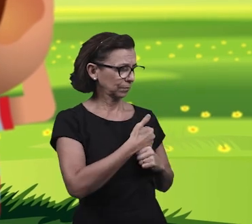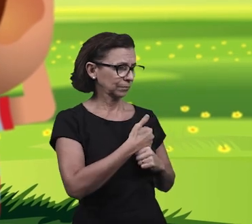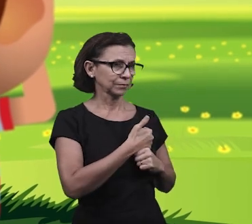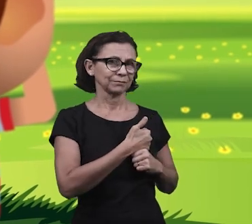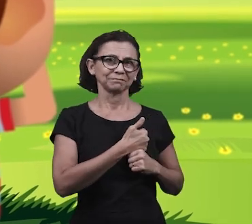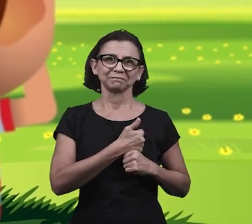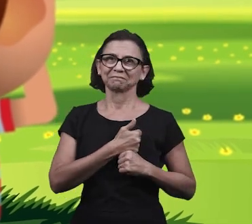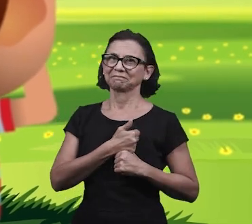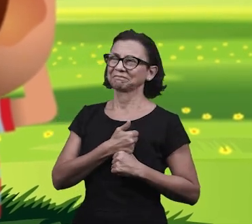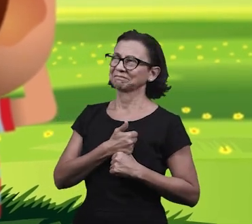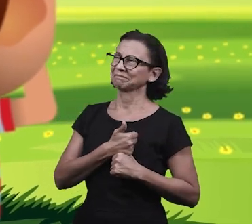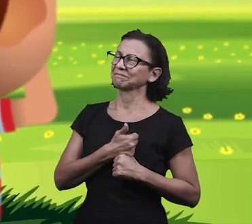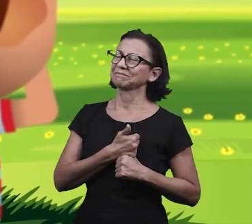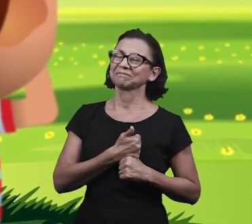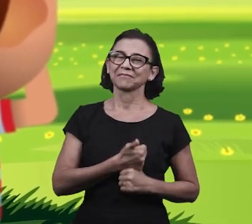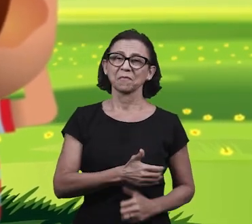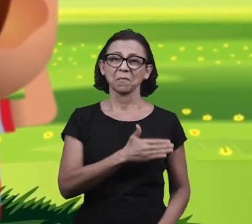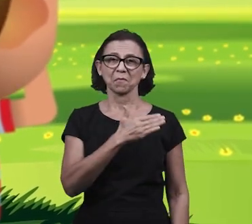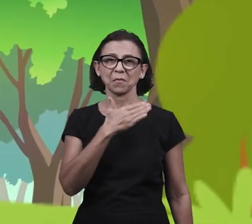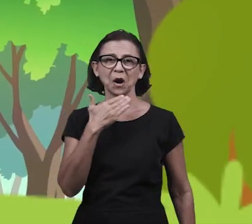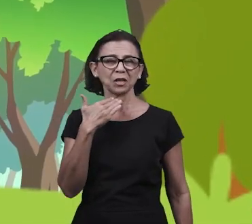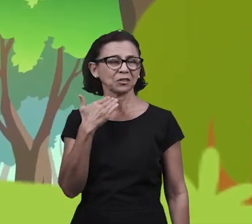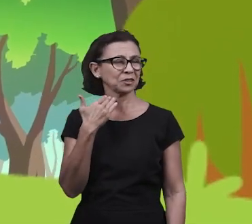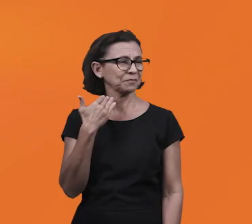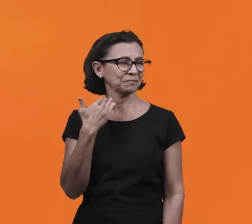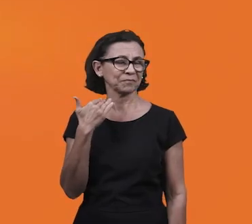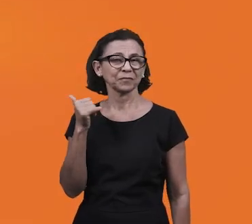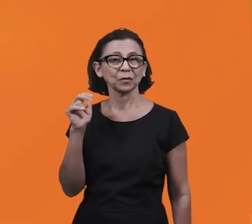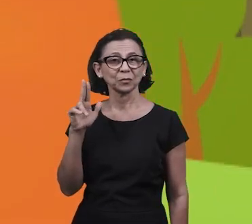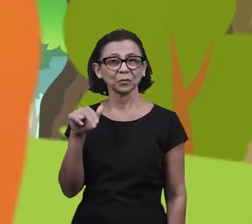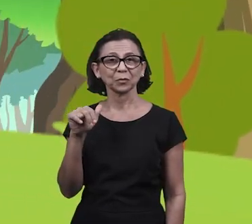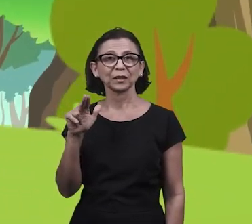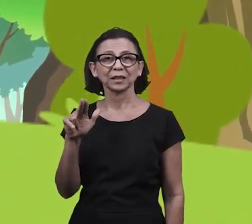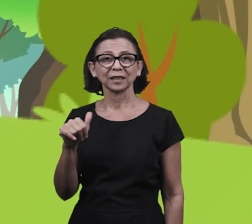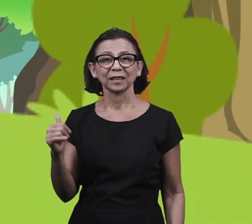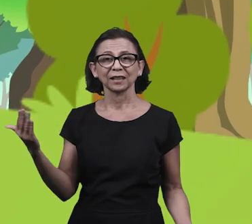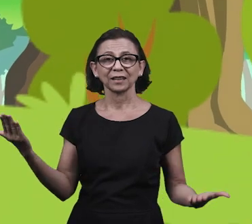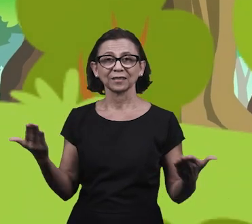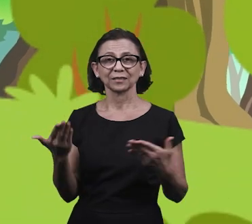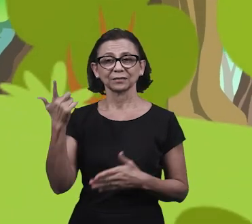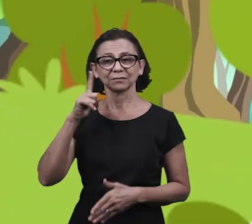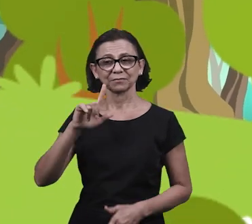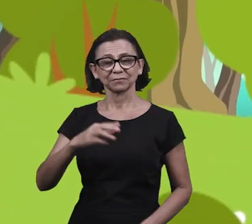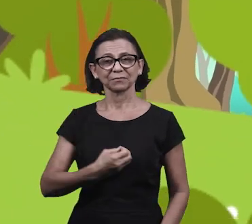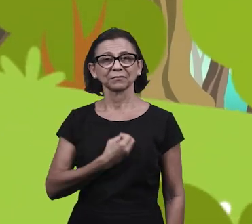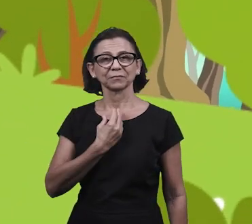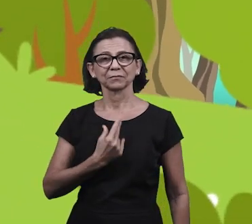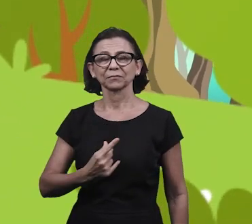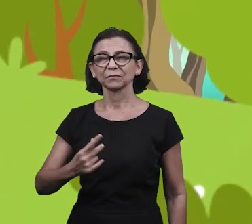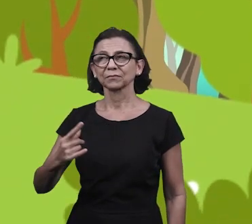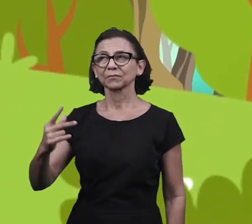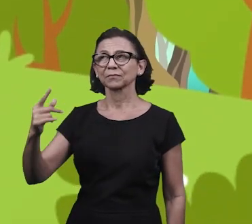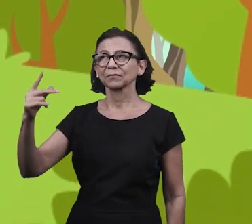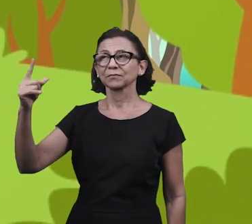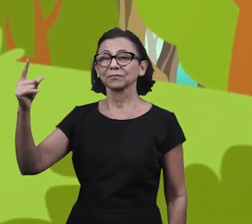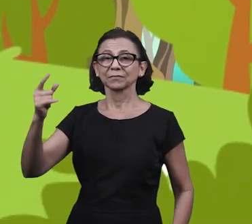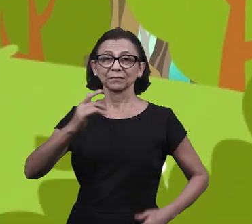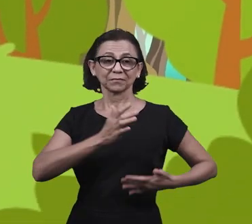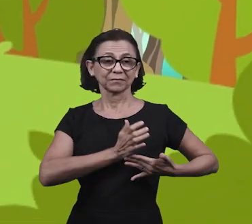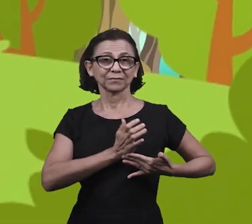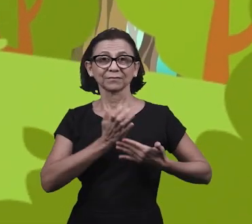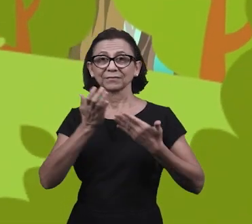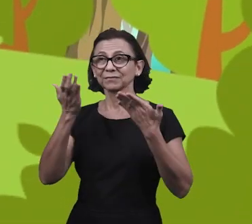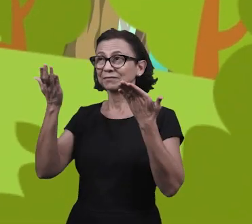mim. Jamais a morte verei, pois vida eterna alcancei quando entreguei